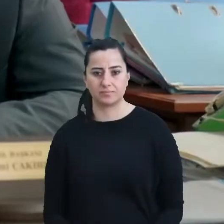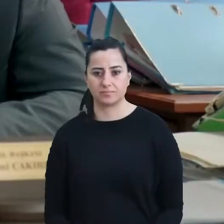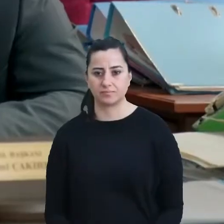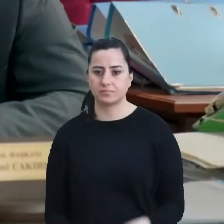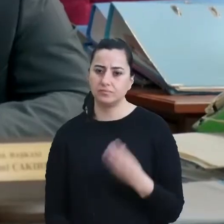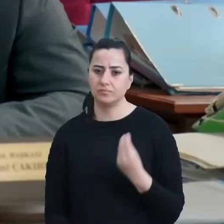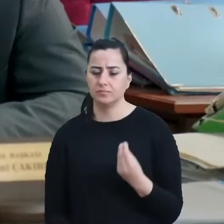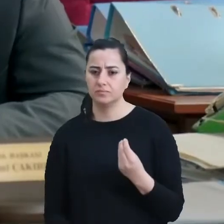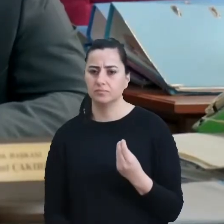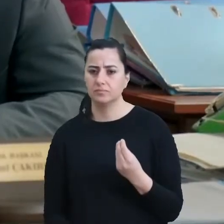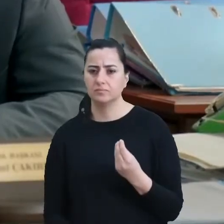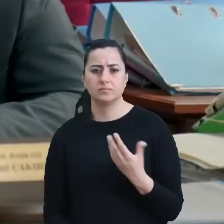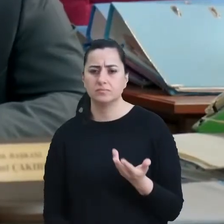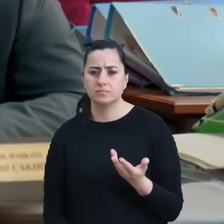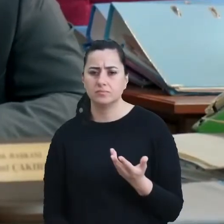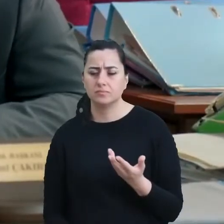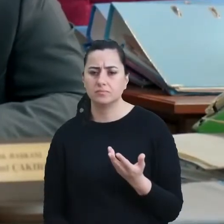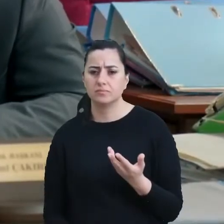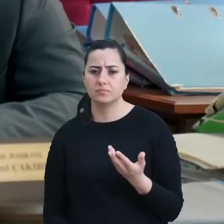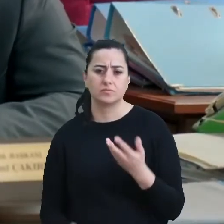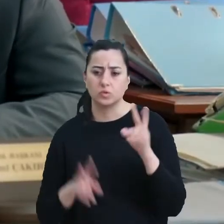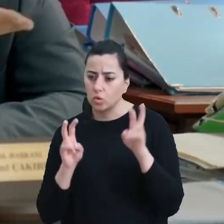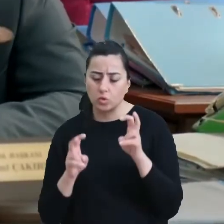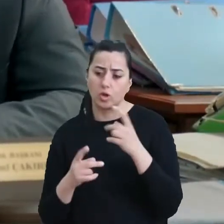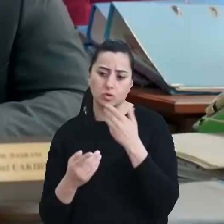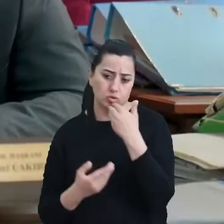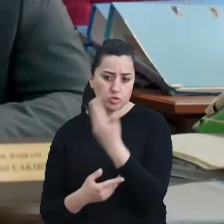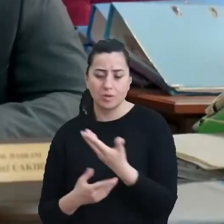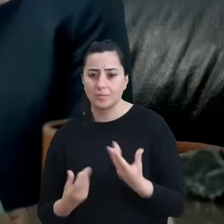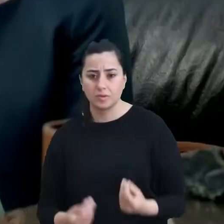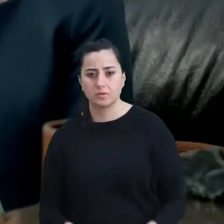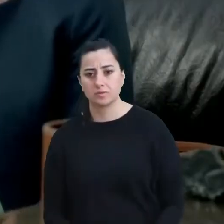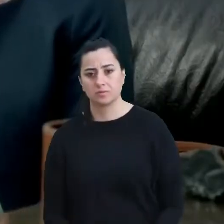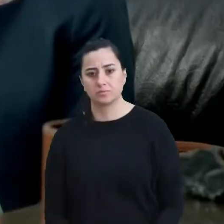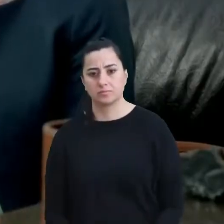İyi madem. Peki ne hakkında olacak? Bari onu söyleyin de adamlara söyleyeyim.